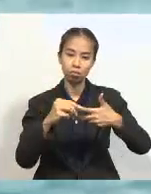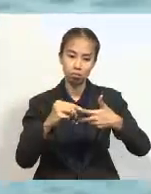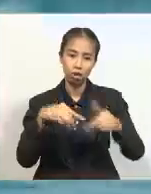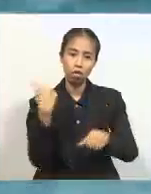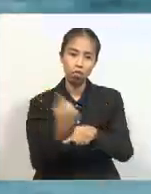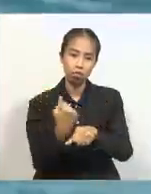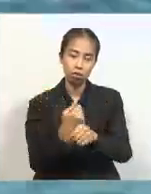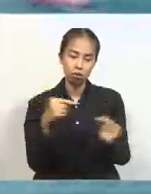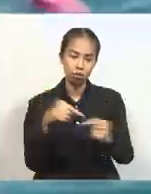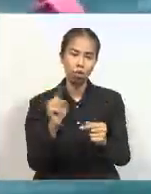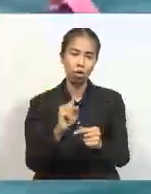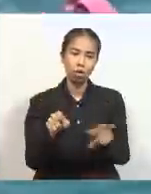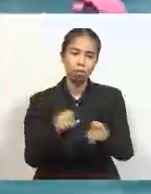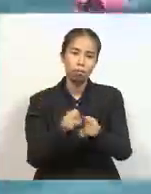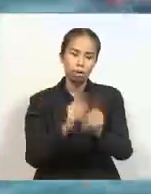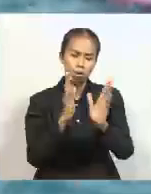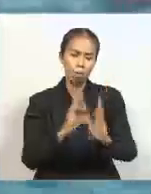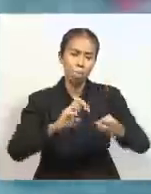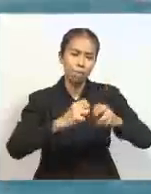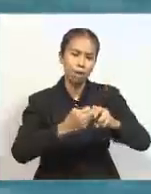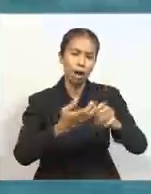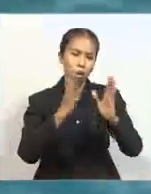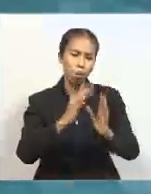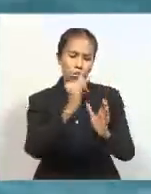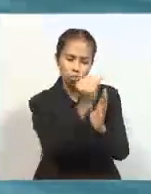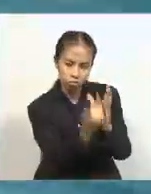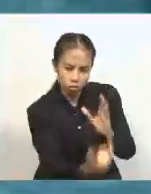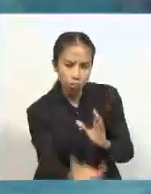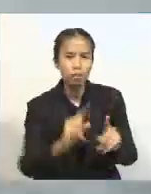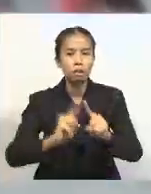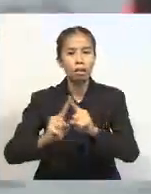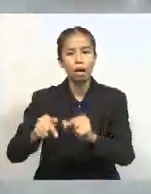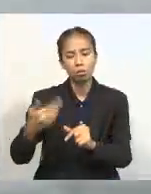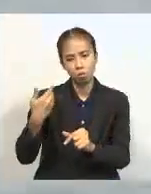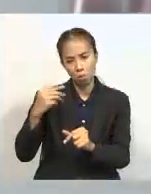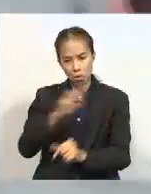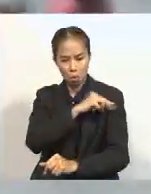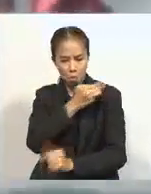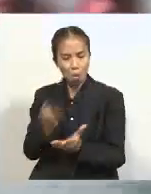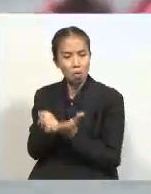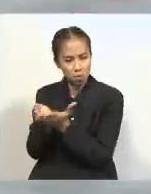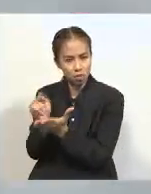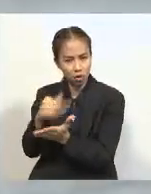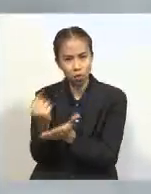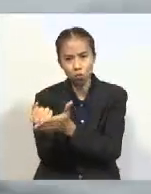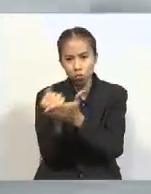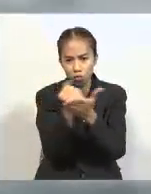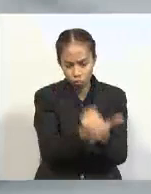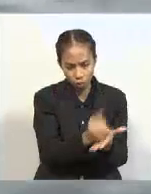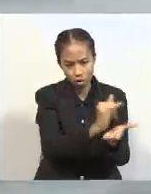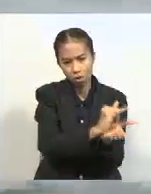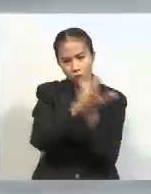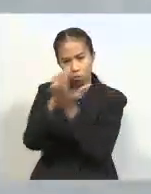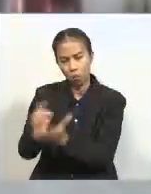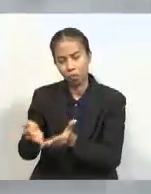การณ์ต่อเนื่องโดยใช้ขีดความสามารถในการจัดตั้งโรงพยาบาลสนามทางเรือขีดความสามารถระดับ2บนเรือหลวงอ่างท